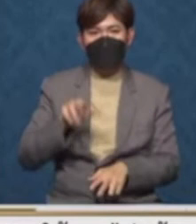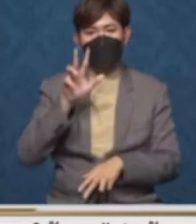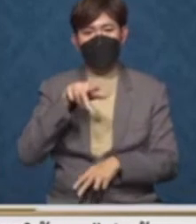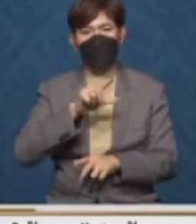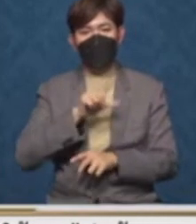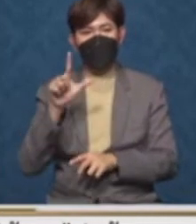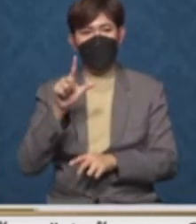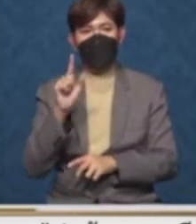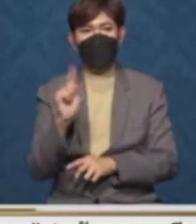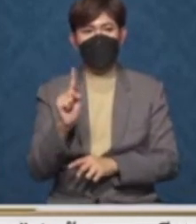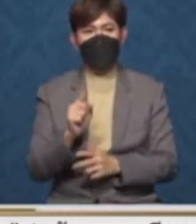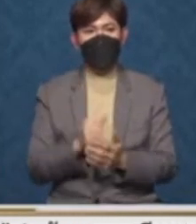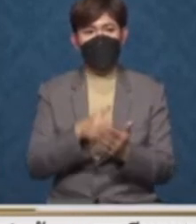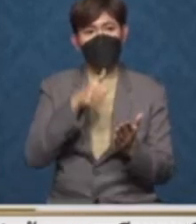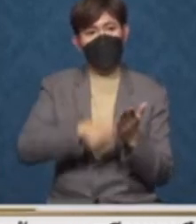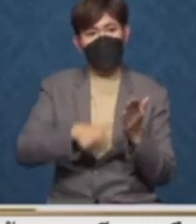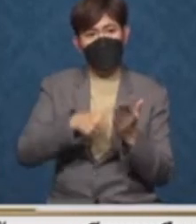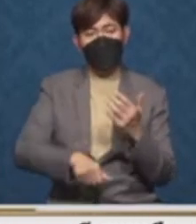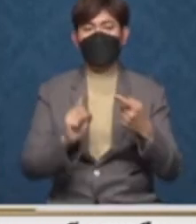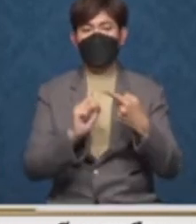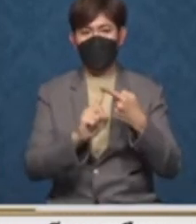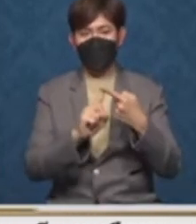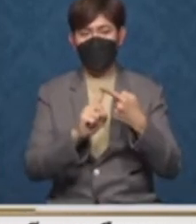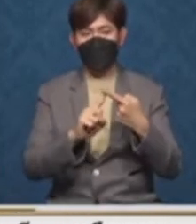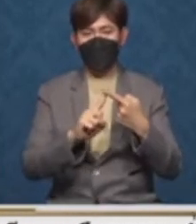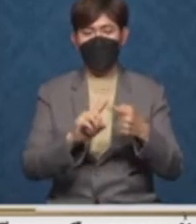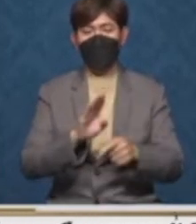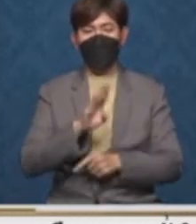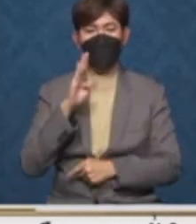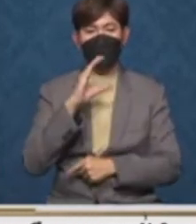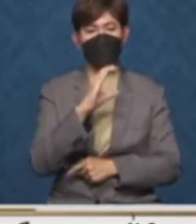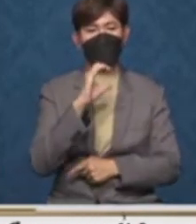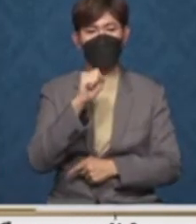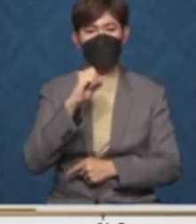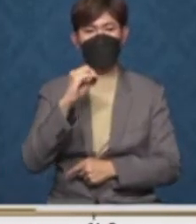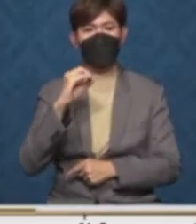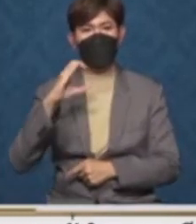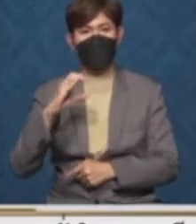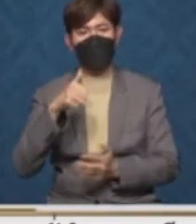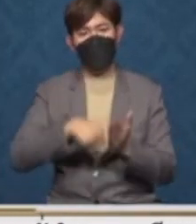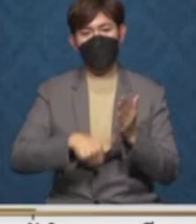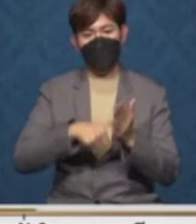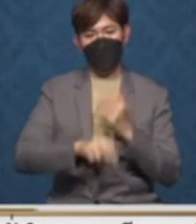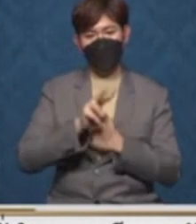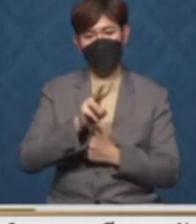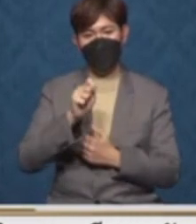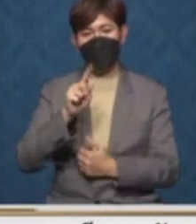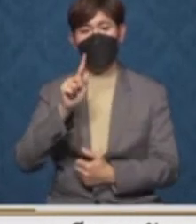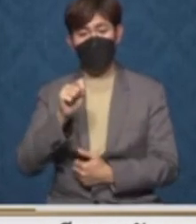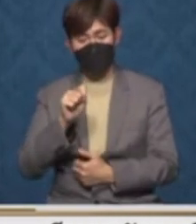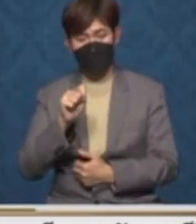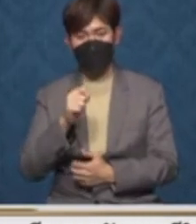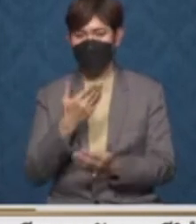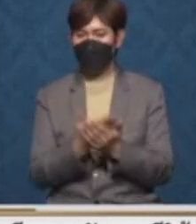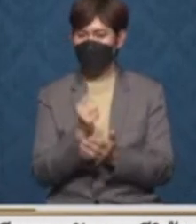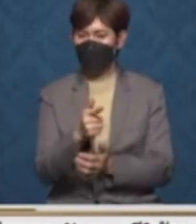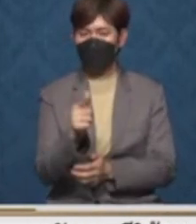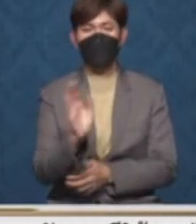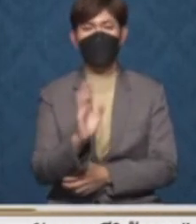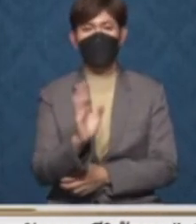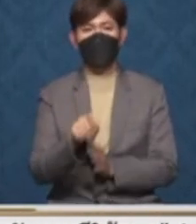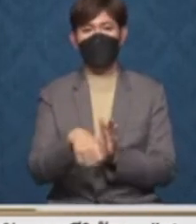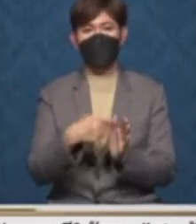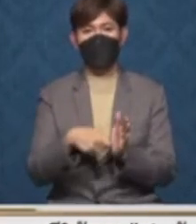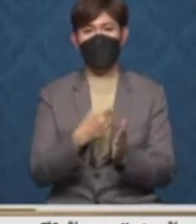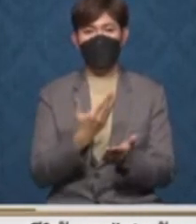1ครับคือการที่บริษัท CSOC เนี่ยไม่ต้องจ่ายภาษีมูลค่าเพิ่มหรือแวดเนี่ยเพราะการจัดซื้อเ